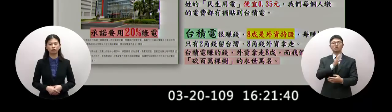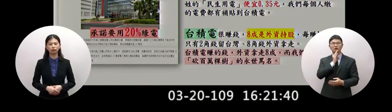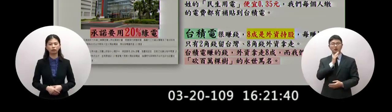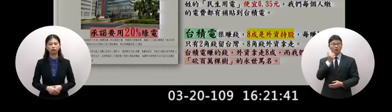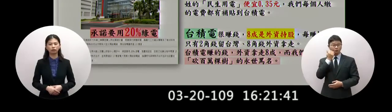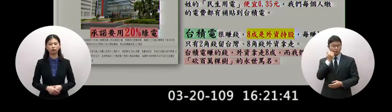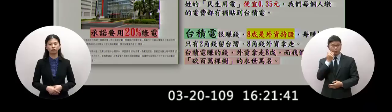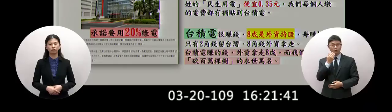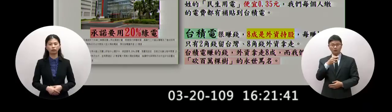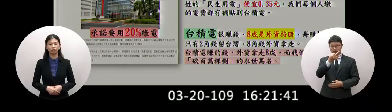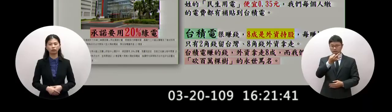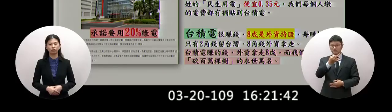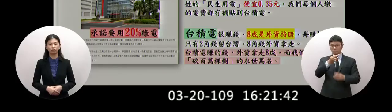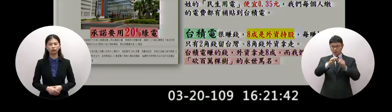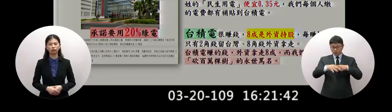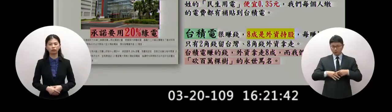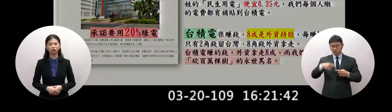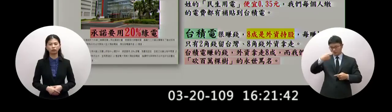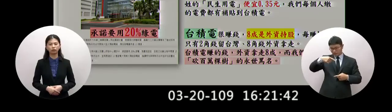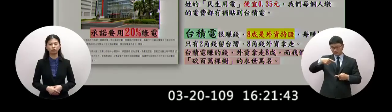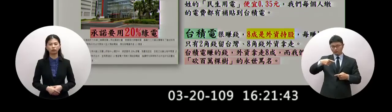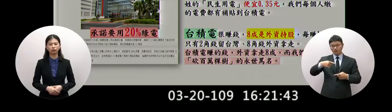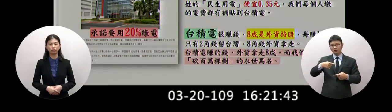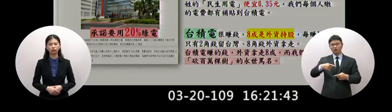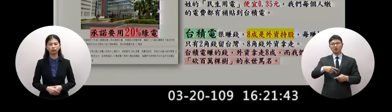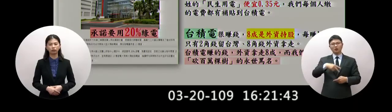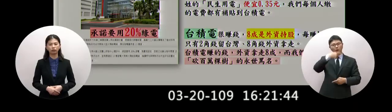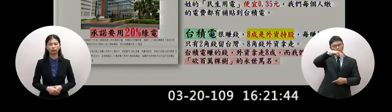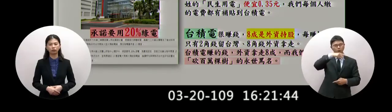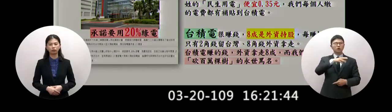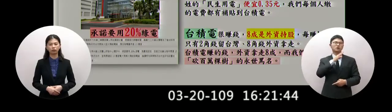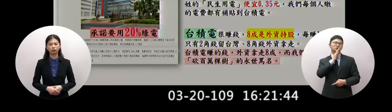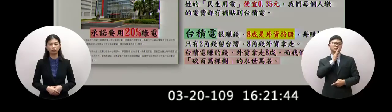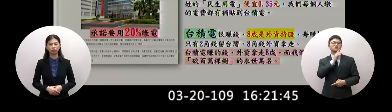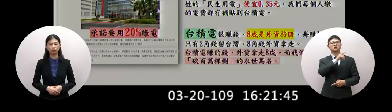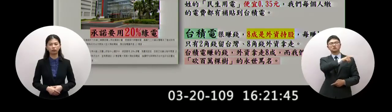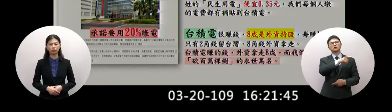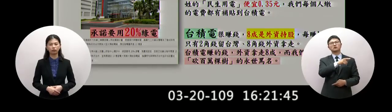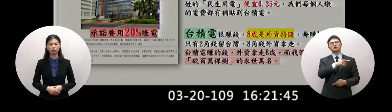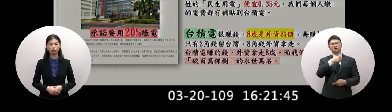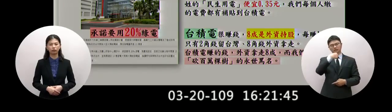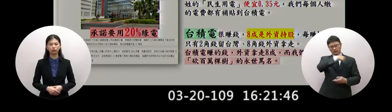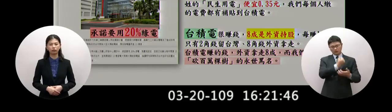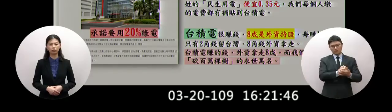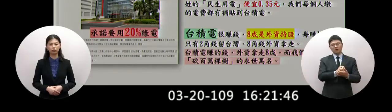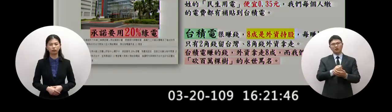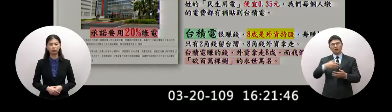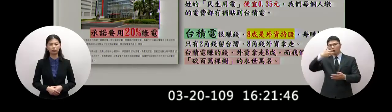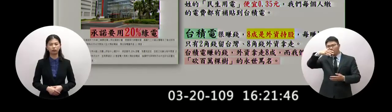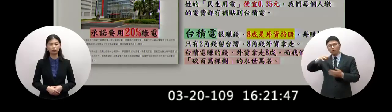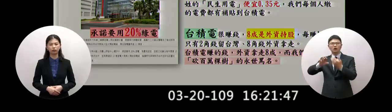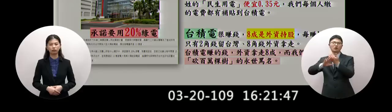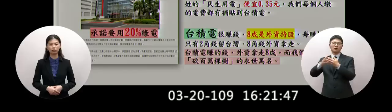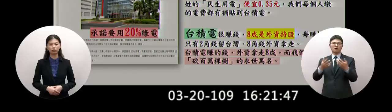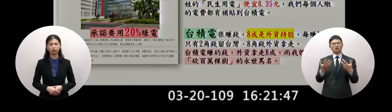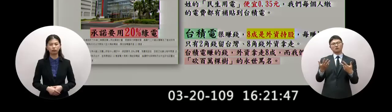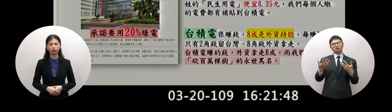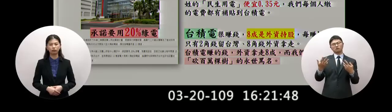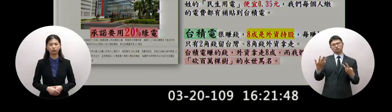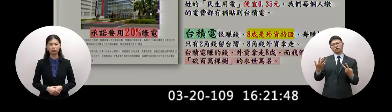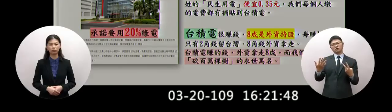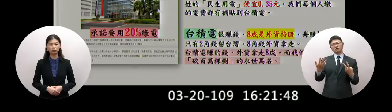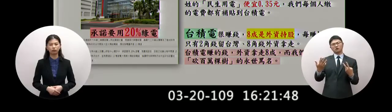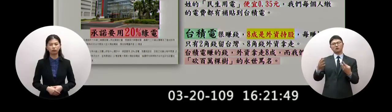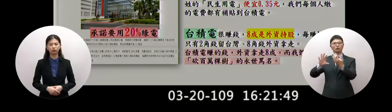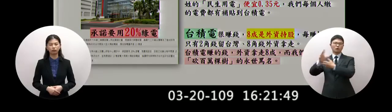1块，只有2毛是留在台湾，8毛是被这些外资拿走了。台积电赚的